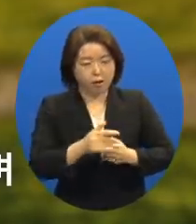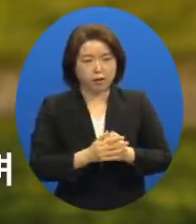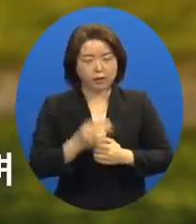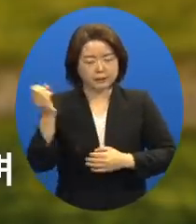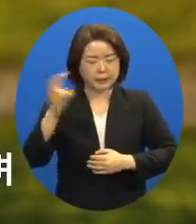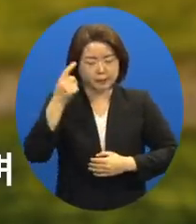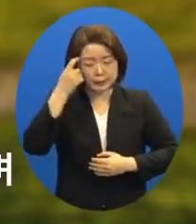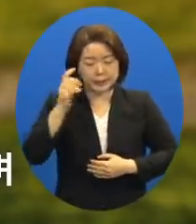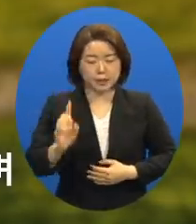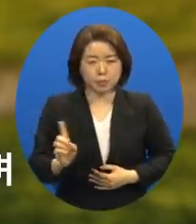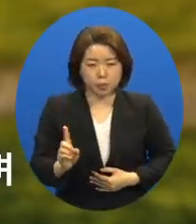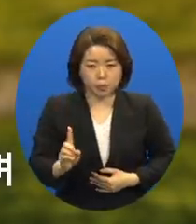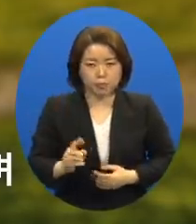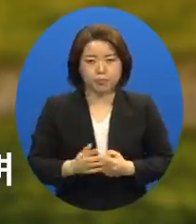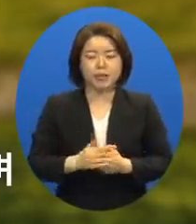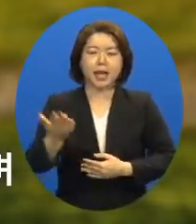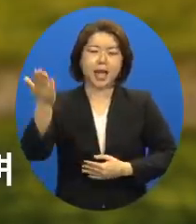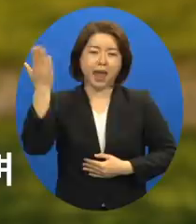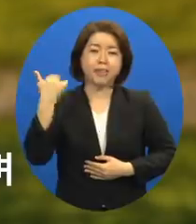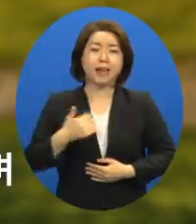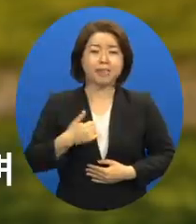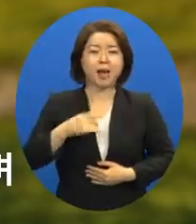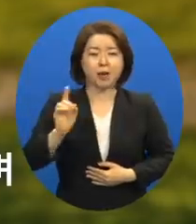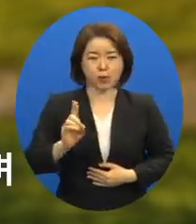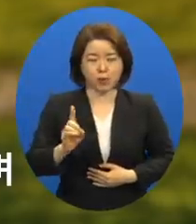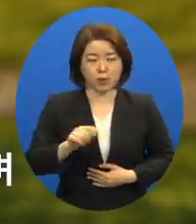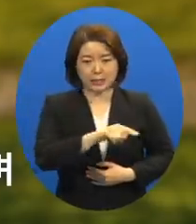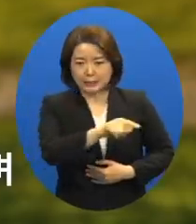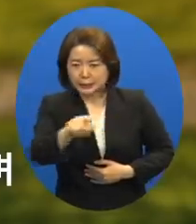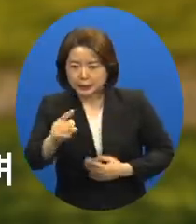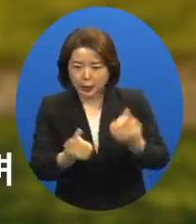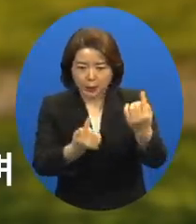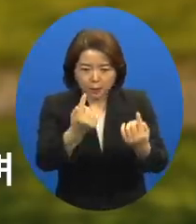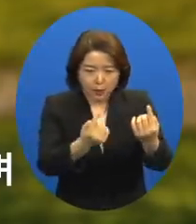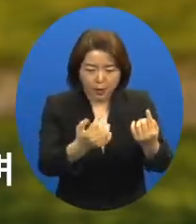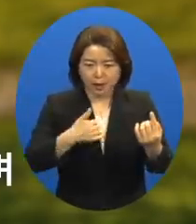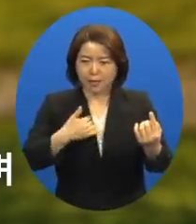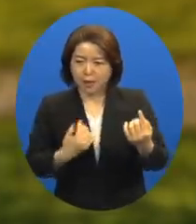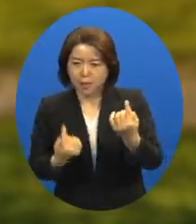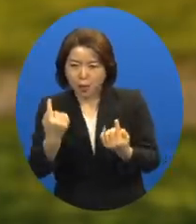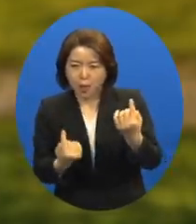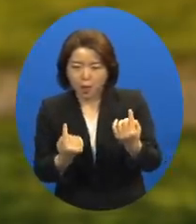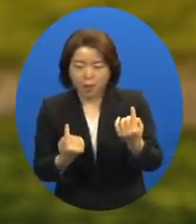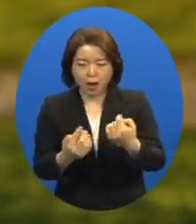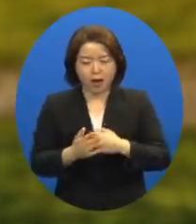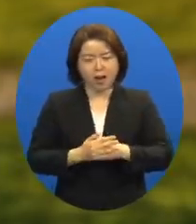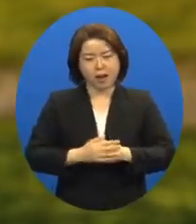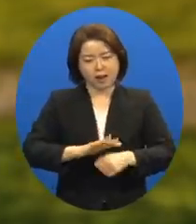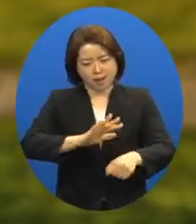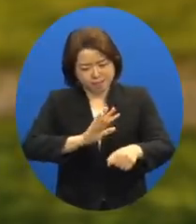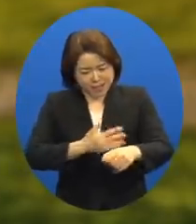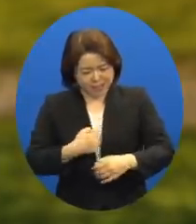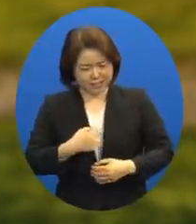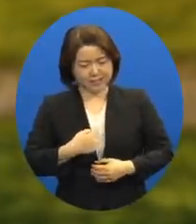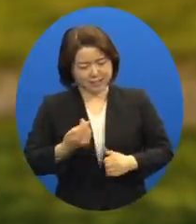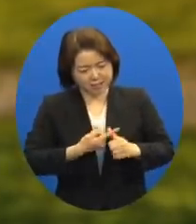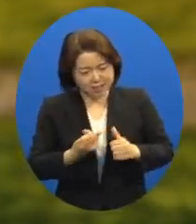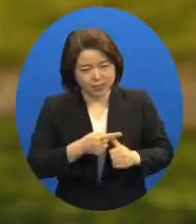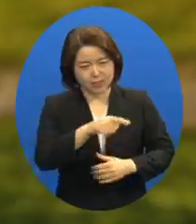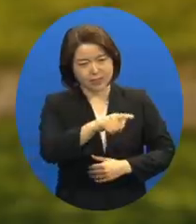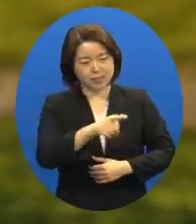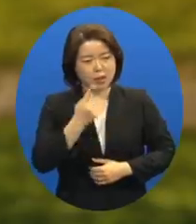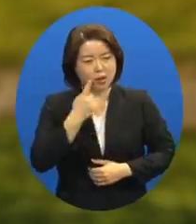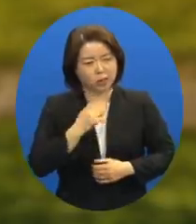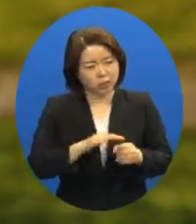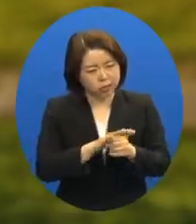들었습니다. 예전 같았으면 그들의 모습과 내 모습을 비교해가며 자책하거나 그들을 이유 없이